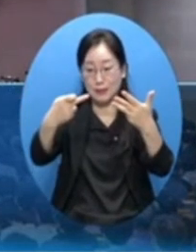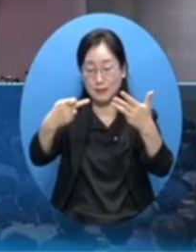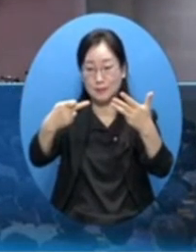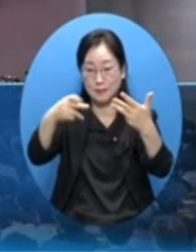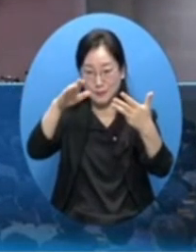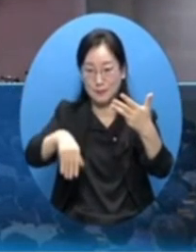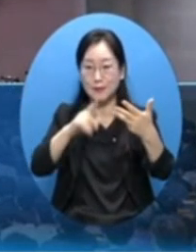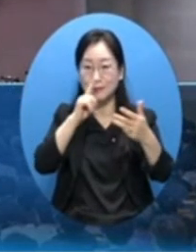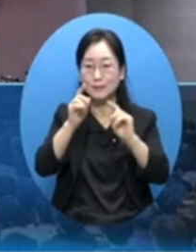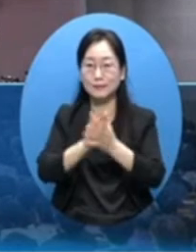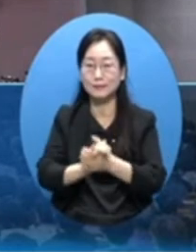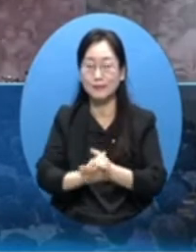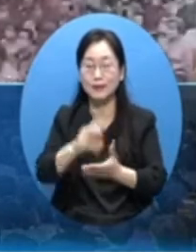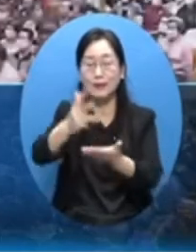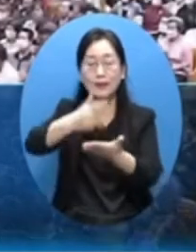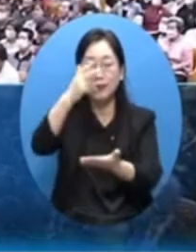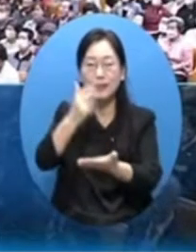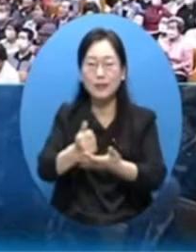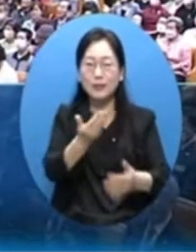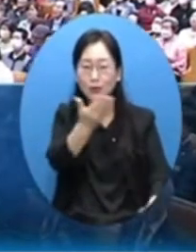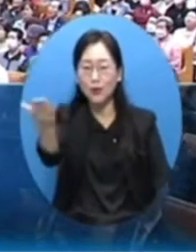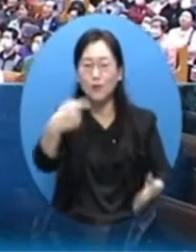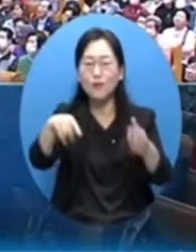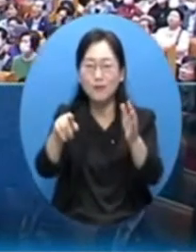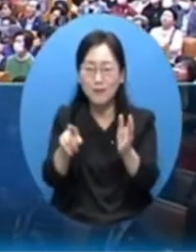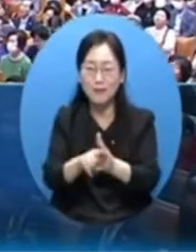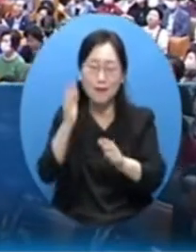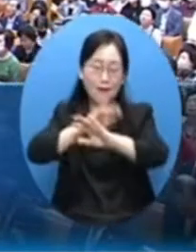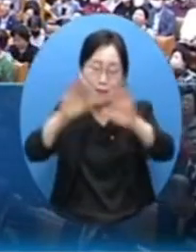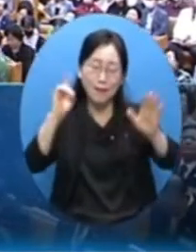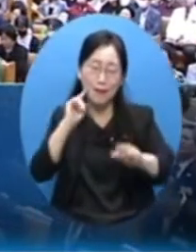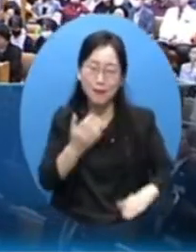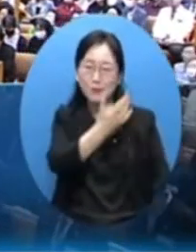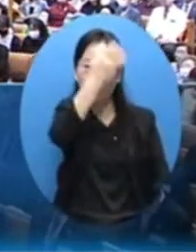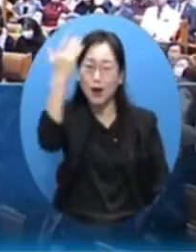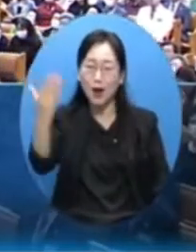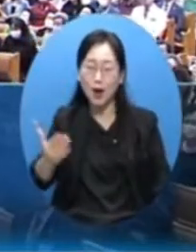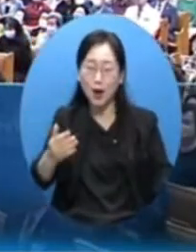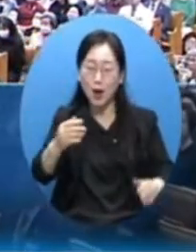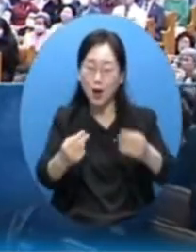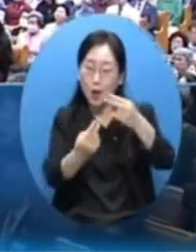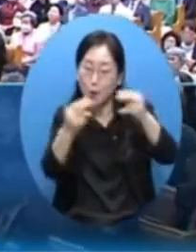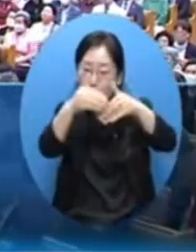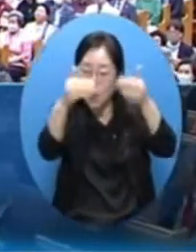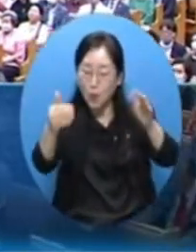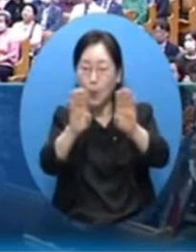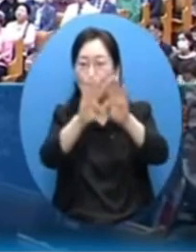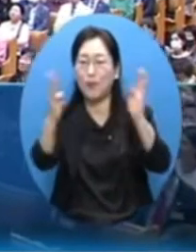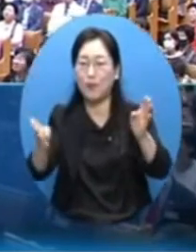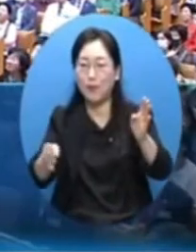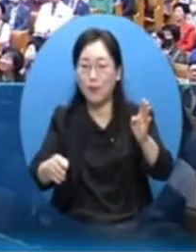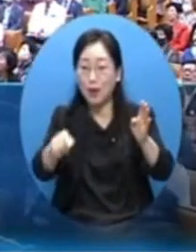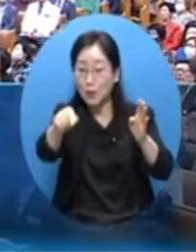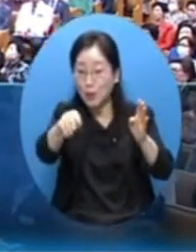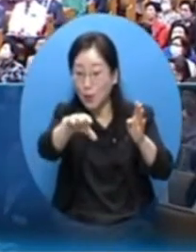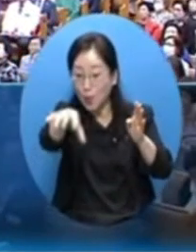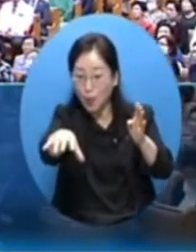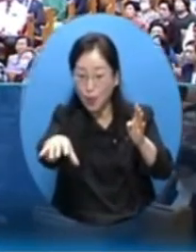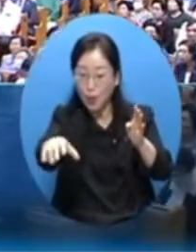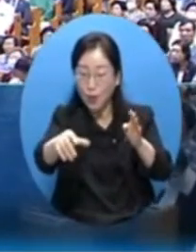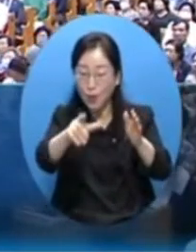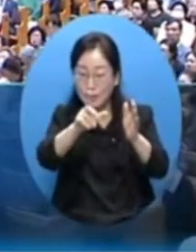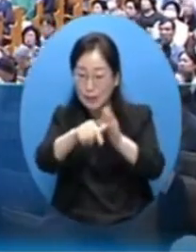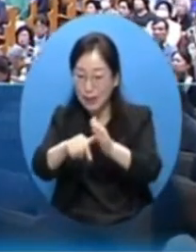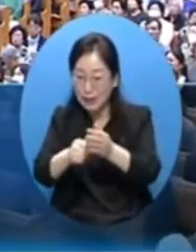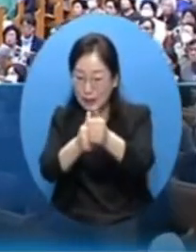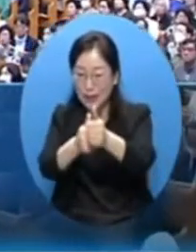주신 축복을 이와 같이 말씀합니다. 여호와께서 너를 위하여 하늘의 아름다운 복을 열어사 내 땅에 때를 따라 비를 내리시고 내